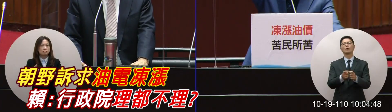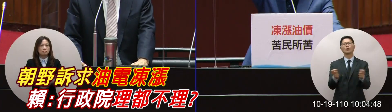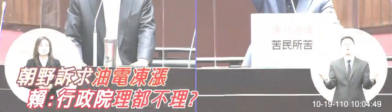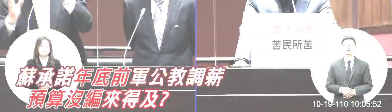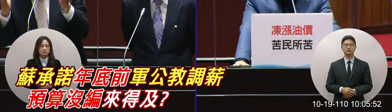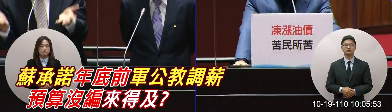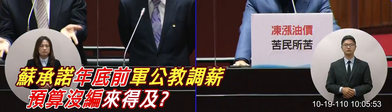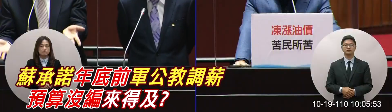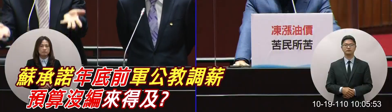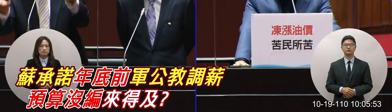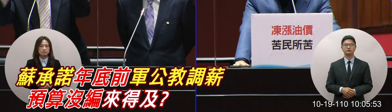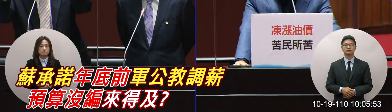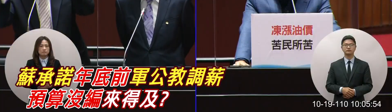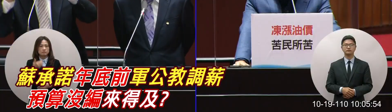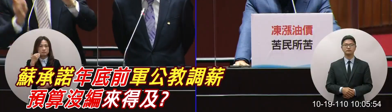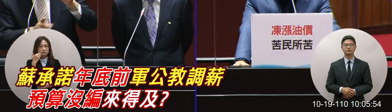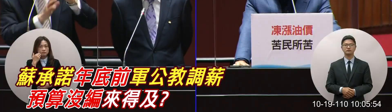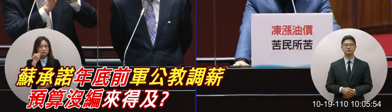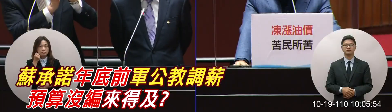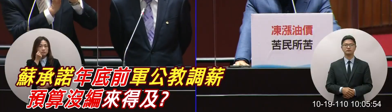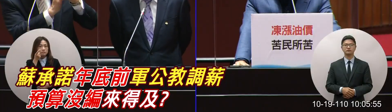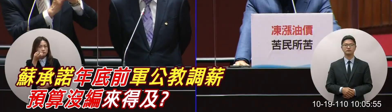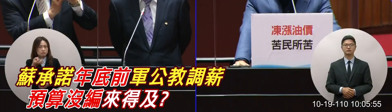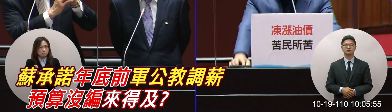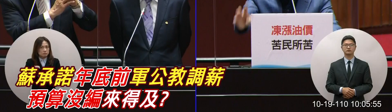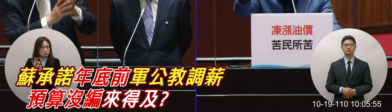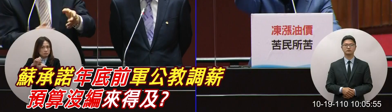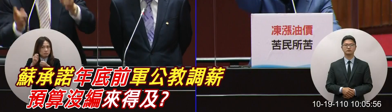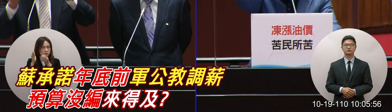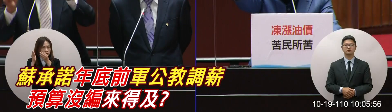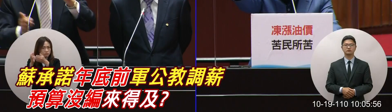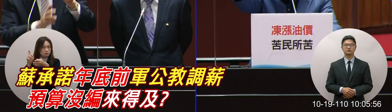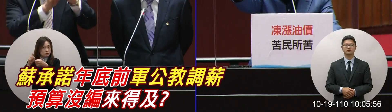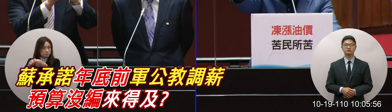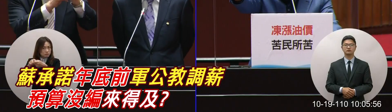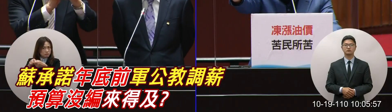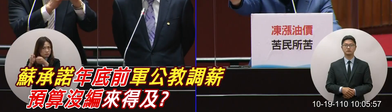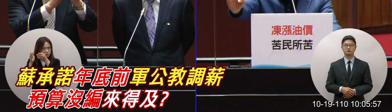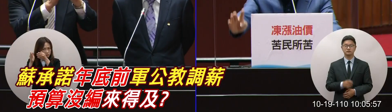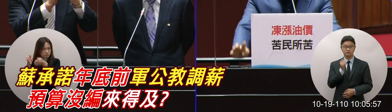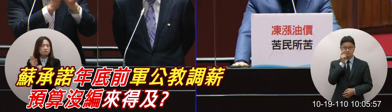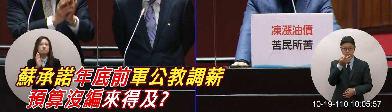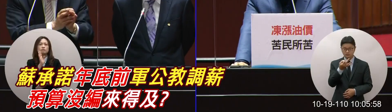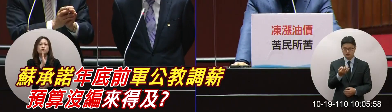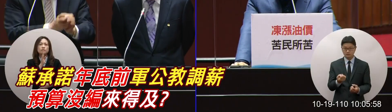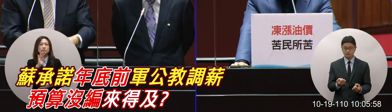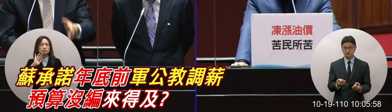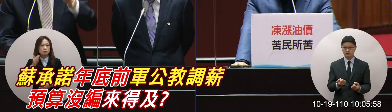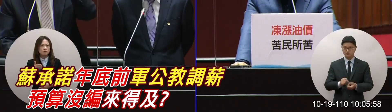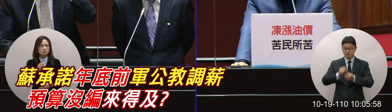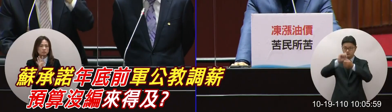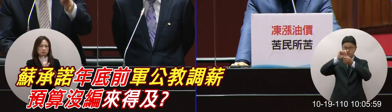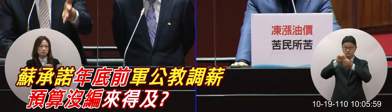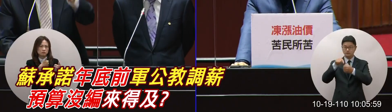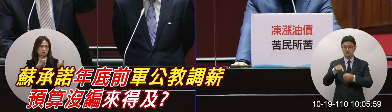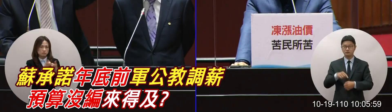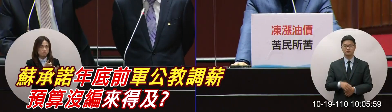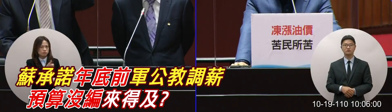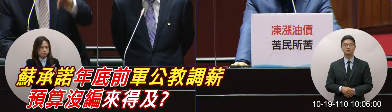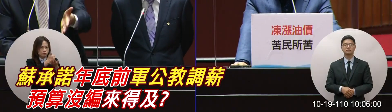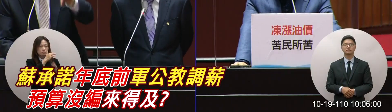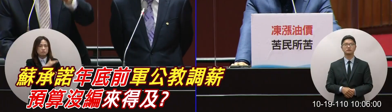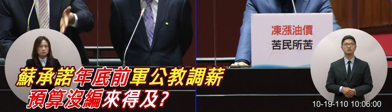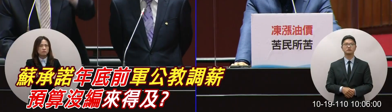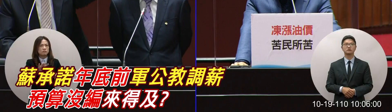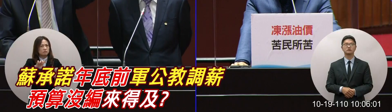边的呀。 要调薪这个方向已经决定这样， 一定调薪。 不过尊重委员会，但应该会赶在